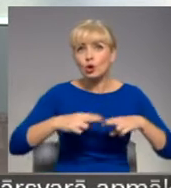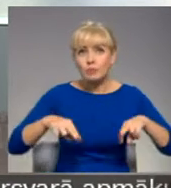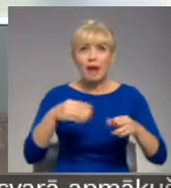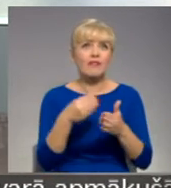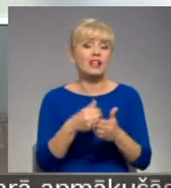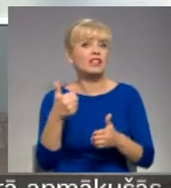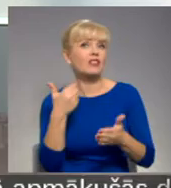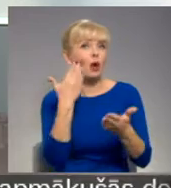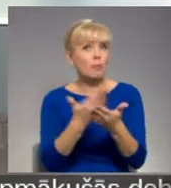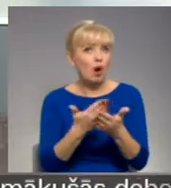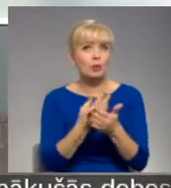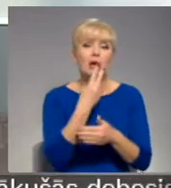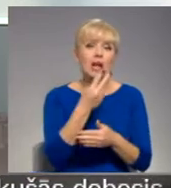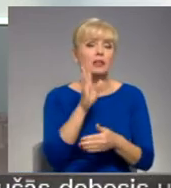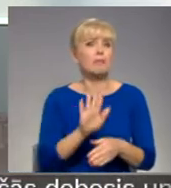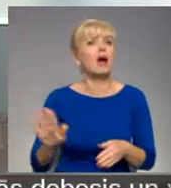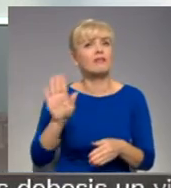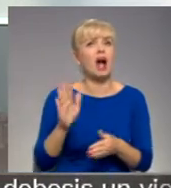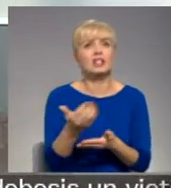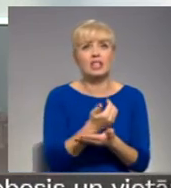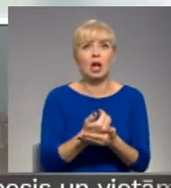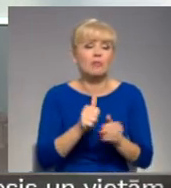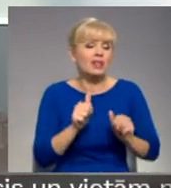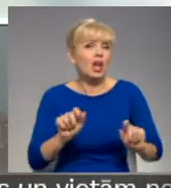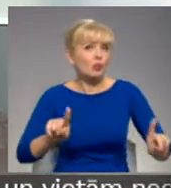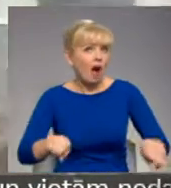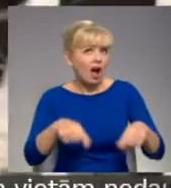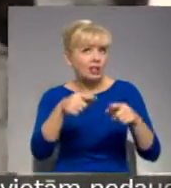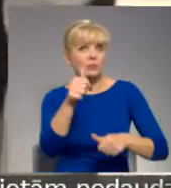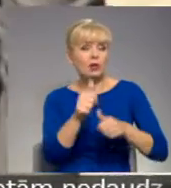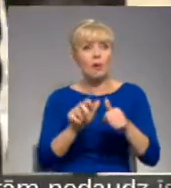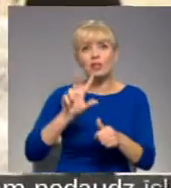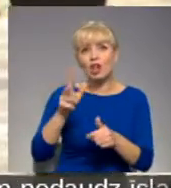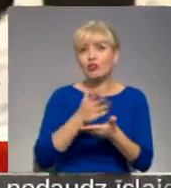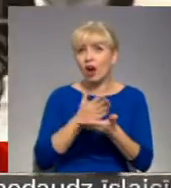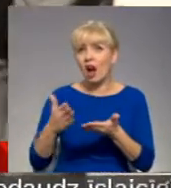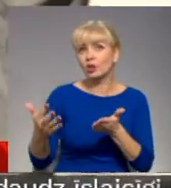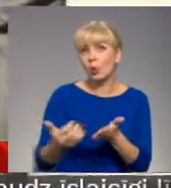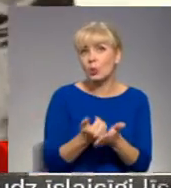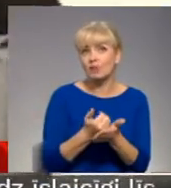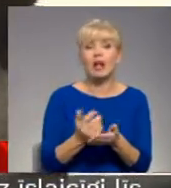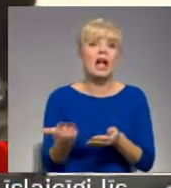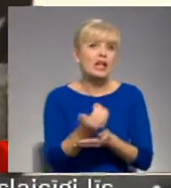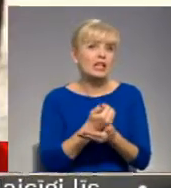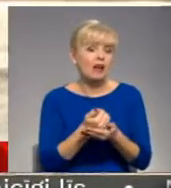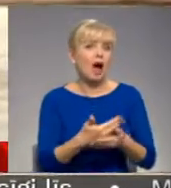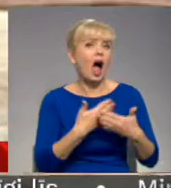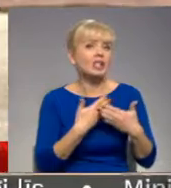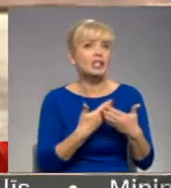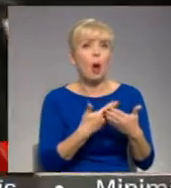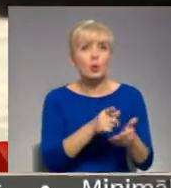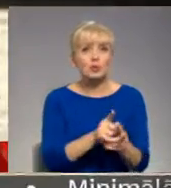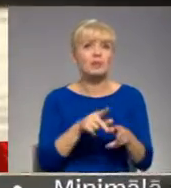un redzējumu par valsts ieņēmumu dienesta attīstību. Par konkursa 3. Kārtas uzvarētāji tiks ievāktas atsauksmes un